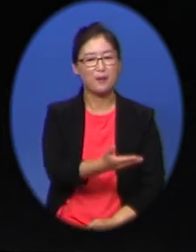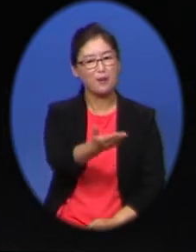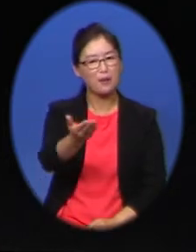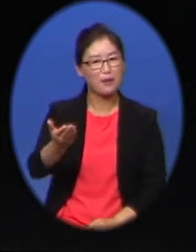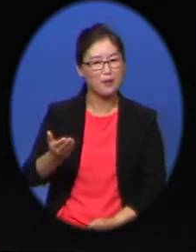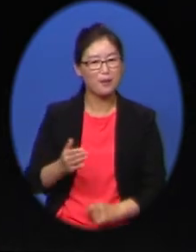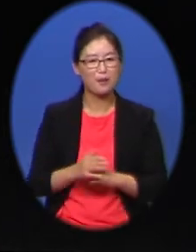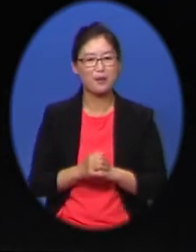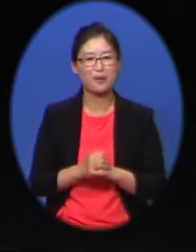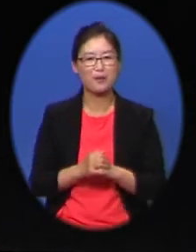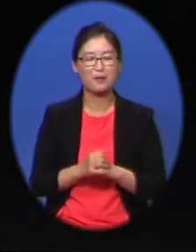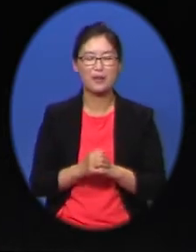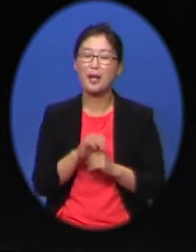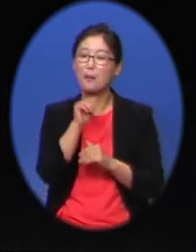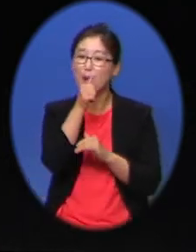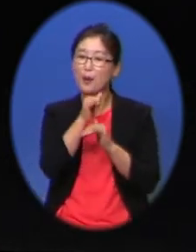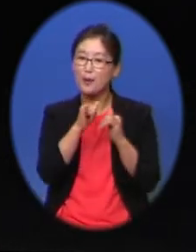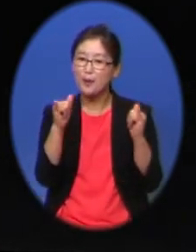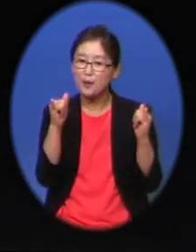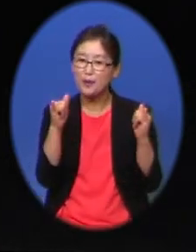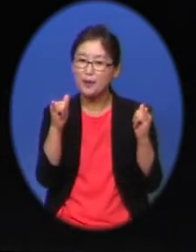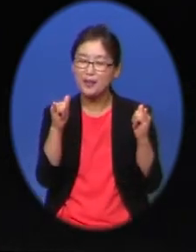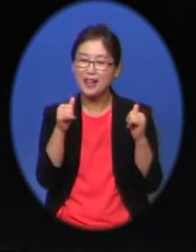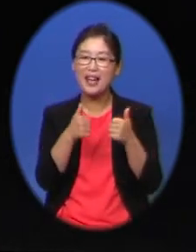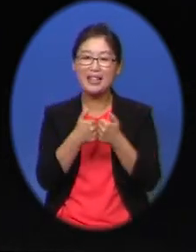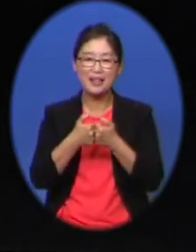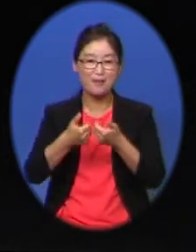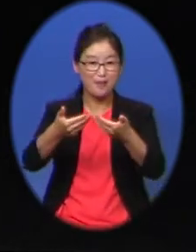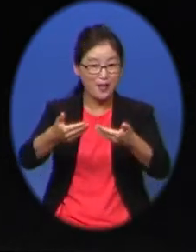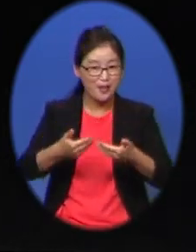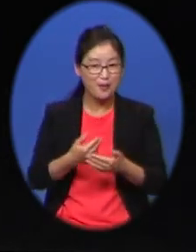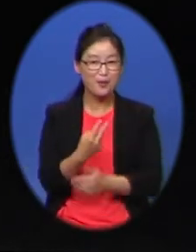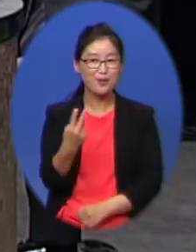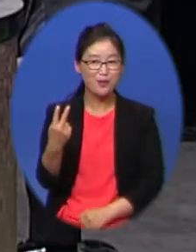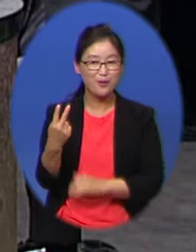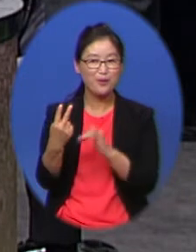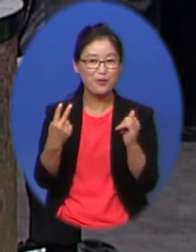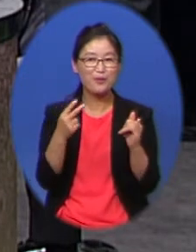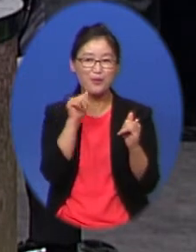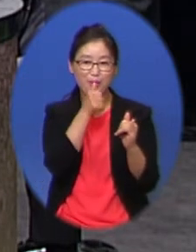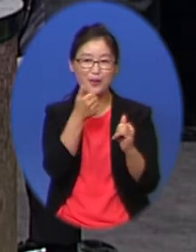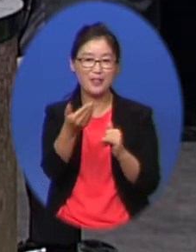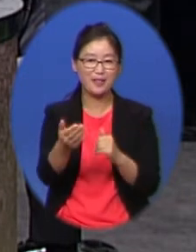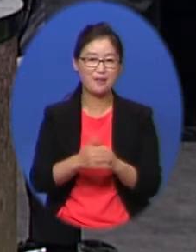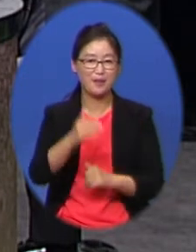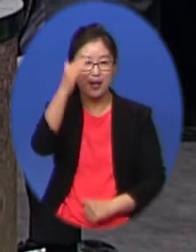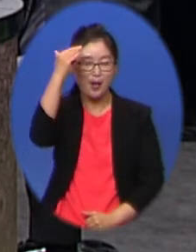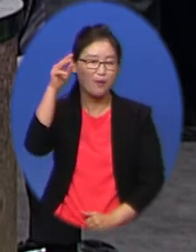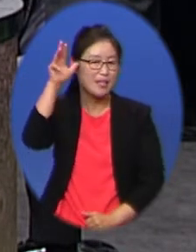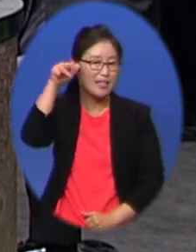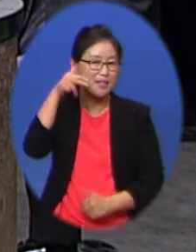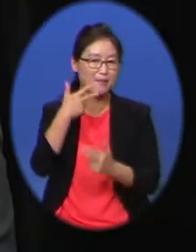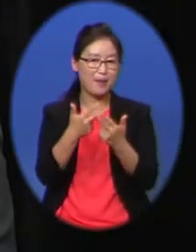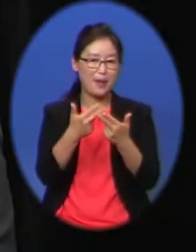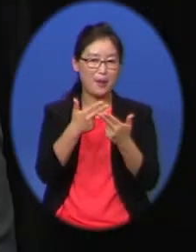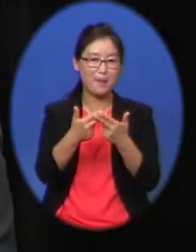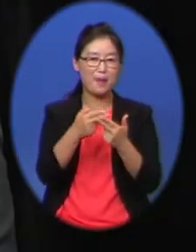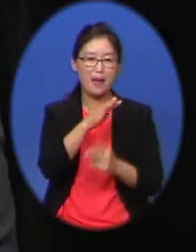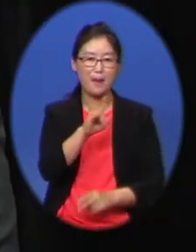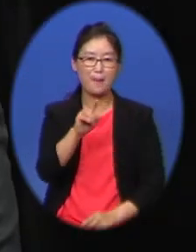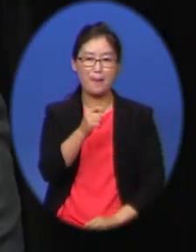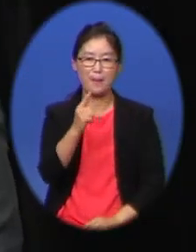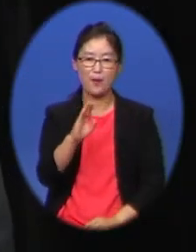고문 변호사 역할을 함께 해주실 두 분 소개해 드리도록 하겠습니다. 한국 치매협회의 백광열